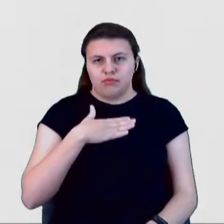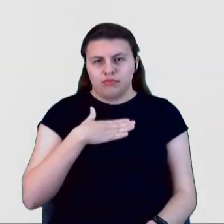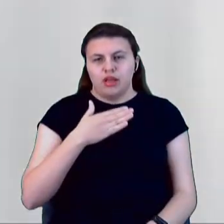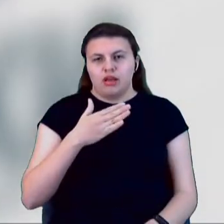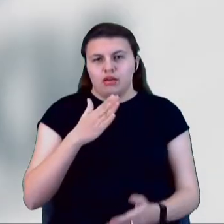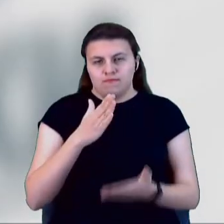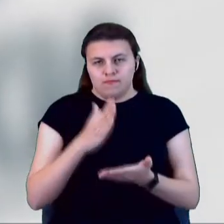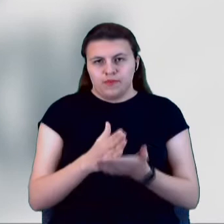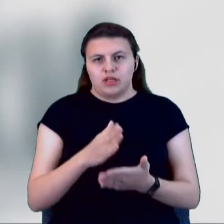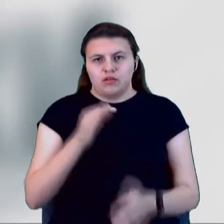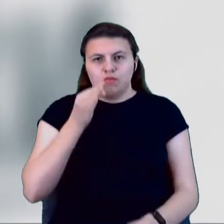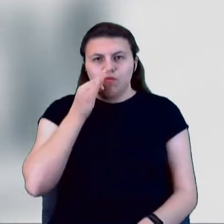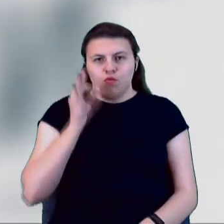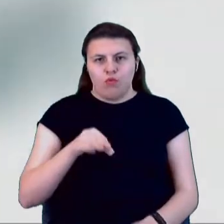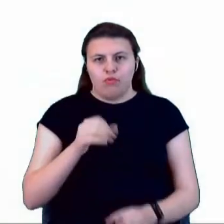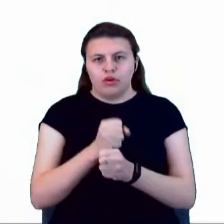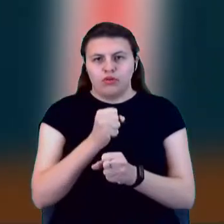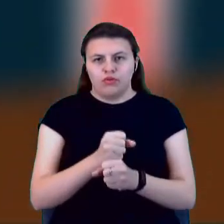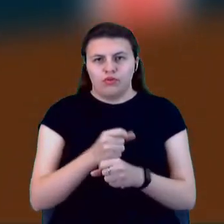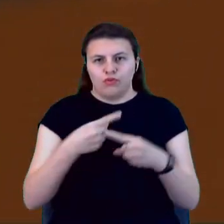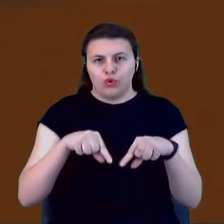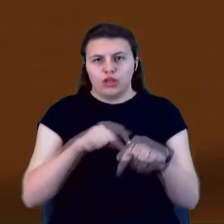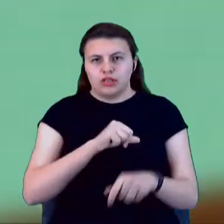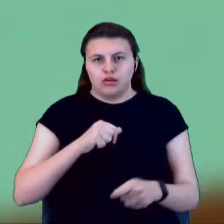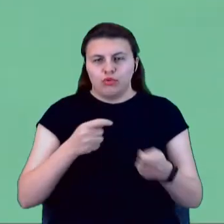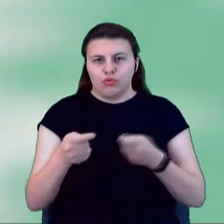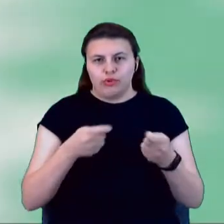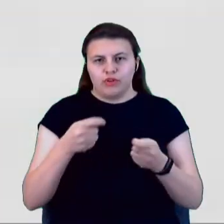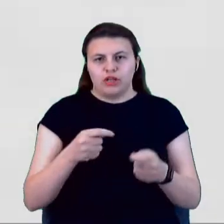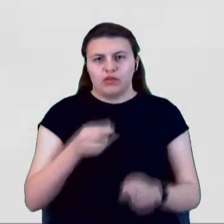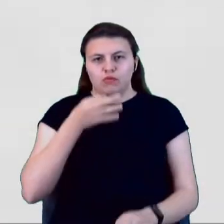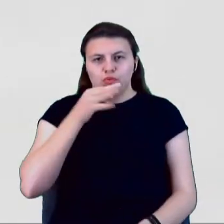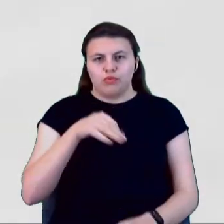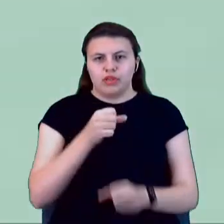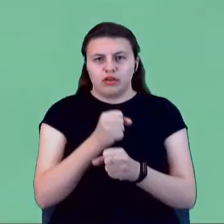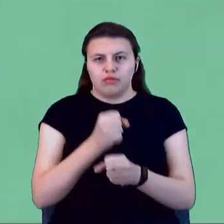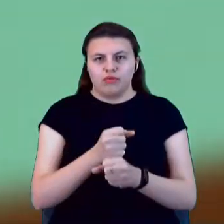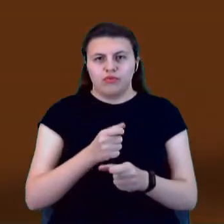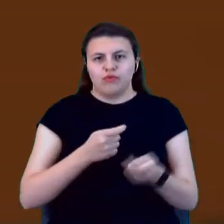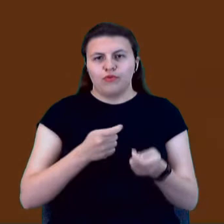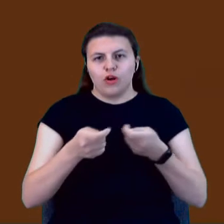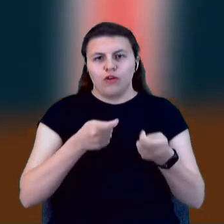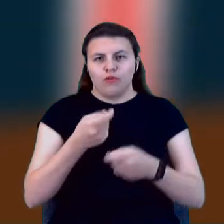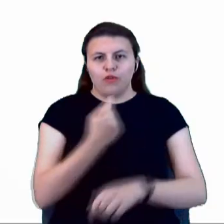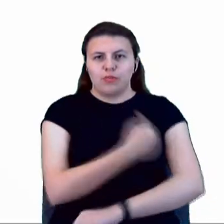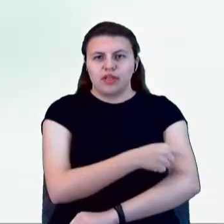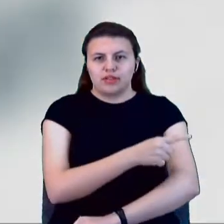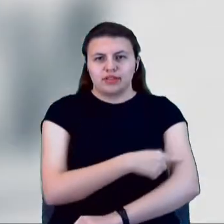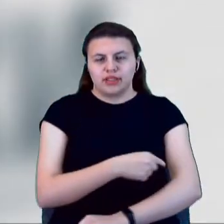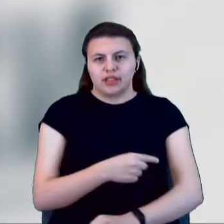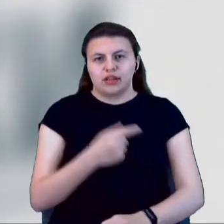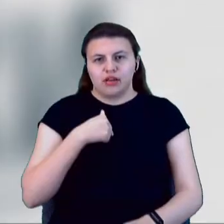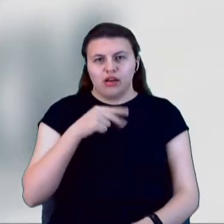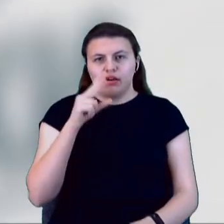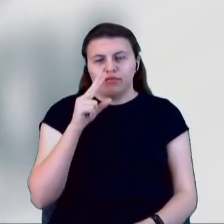в органах самоуправління, определенний опыт роботи в руководстві медицини. Я считаю,